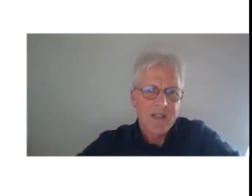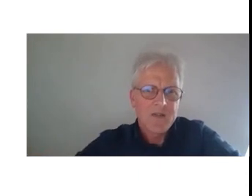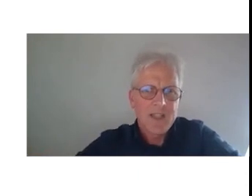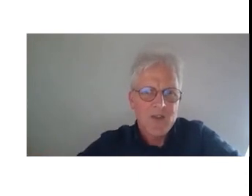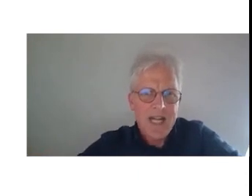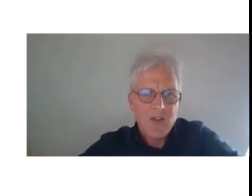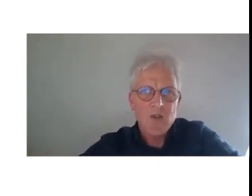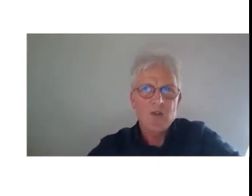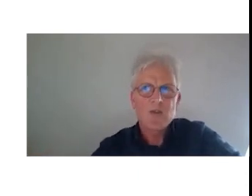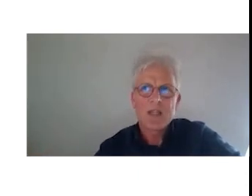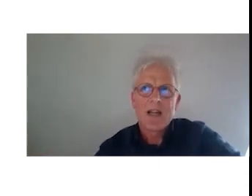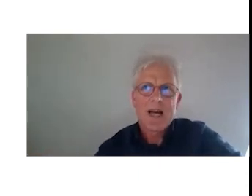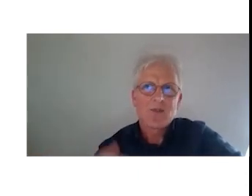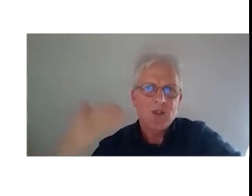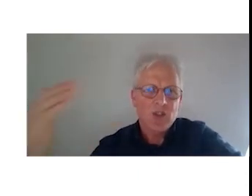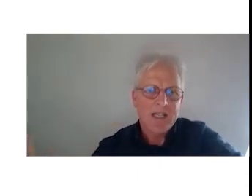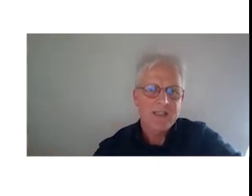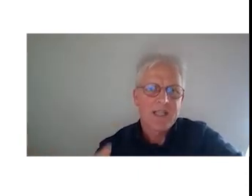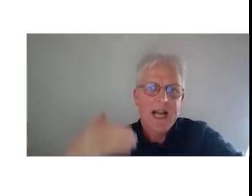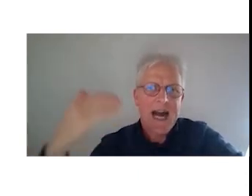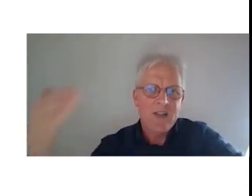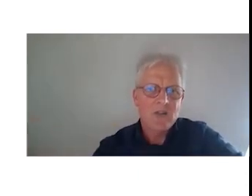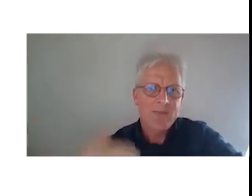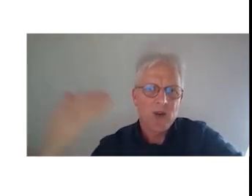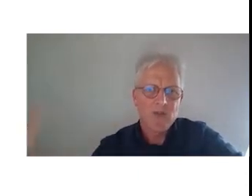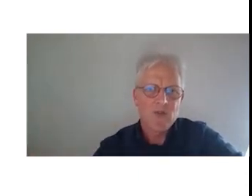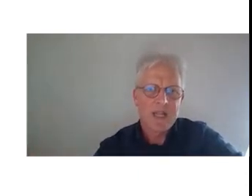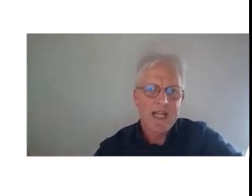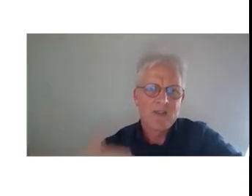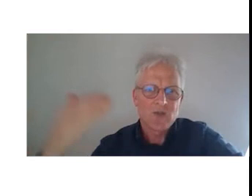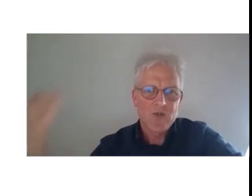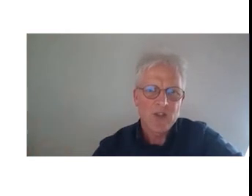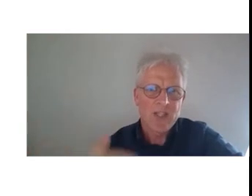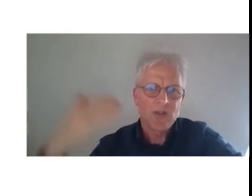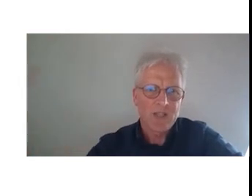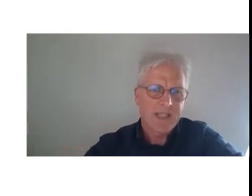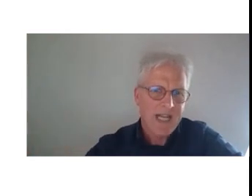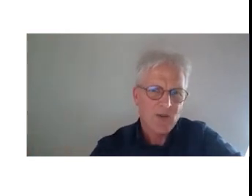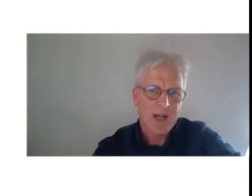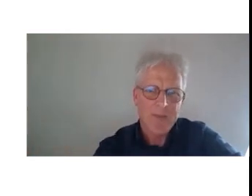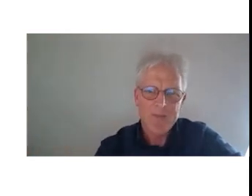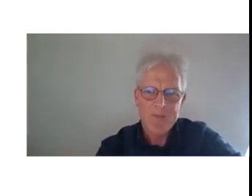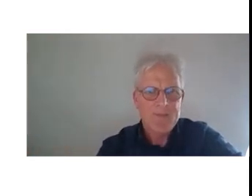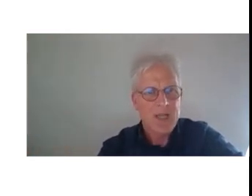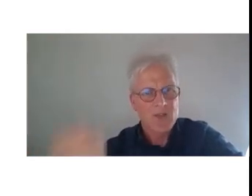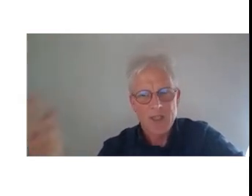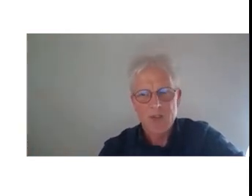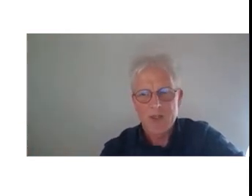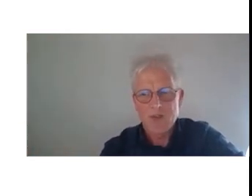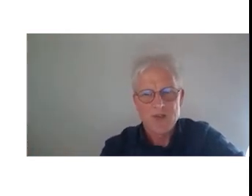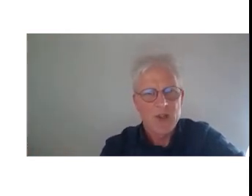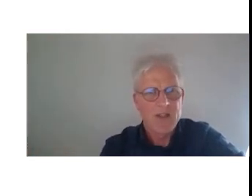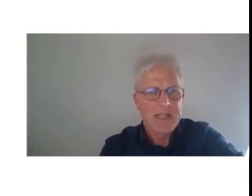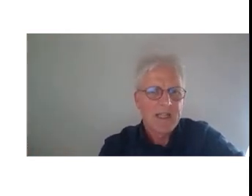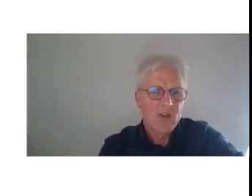diese Videos angucken und haben so eine Chance, Handlungsabläufe zu lernen und zu verstehen und dann nachzuahmen. Also hier